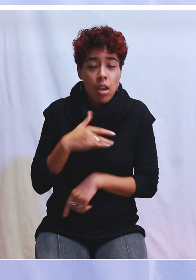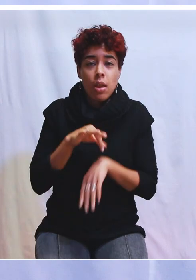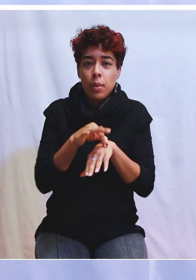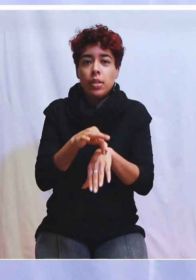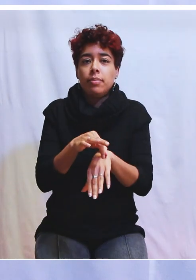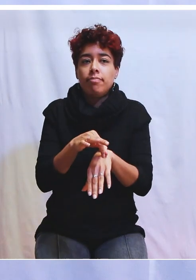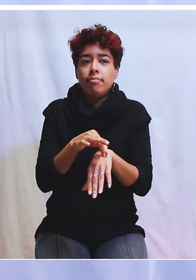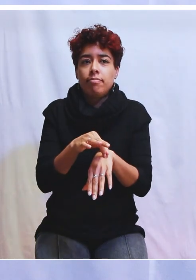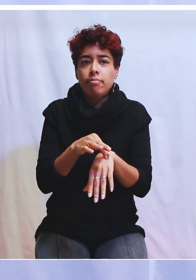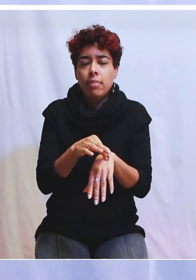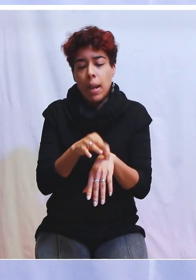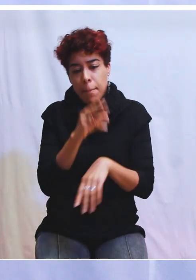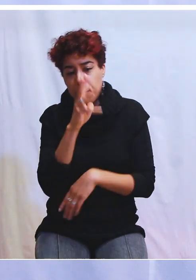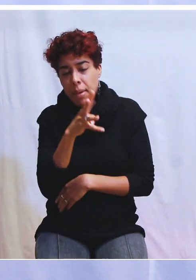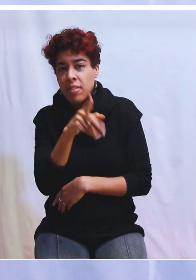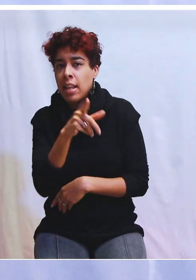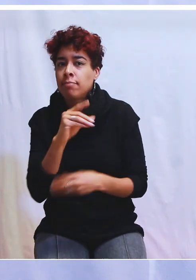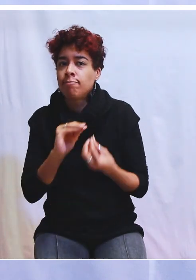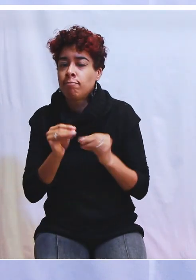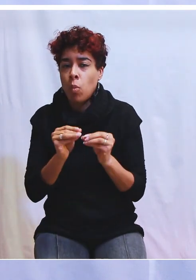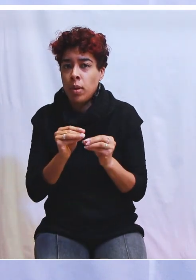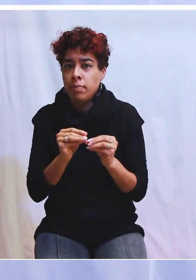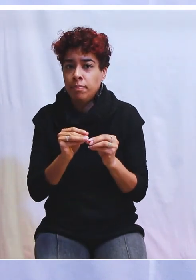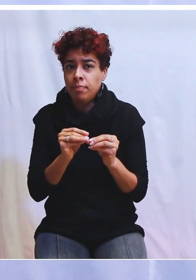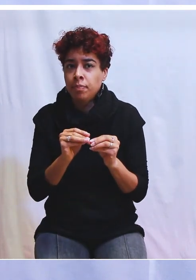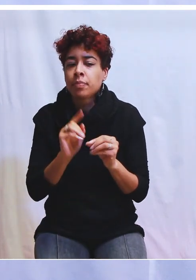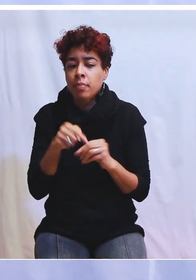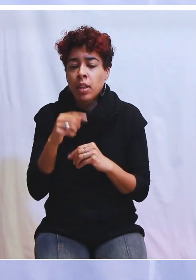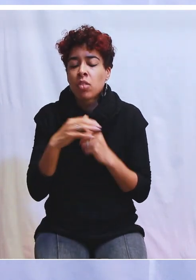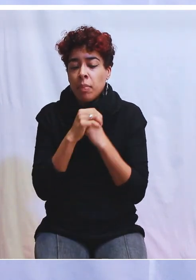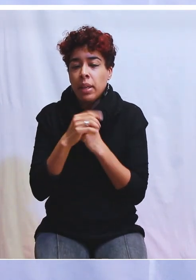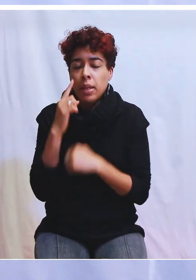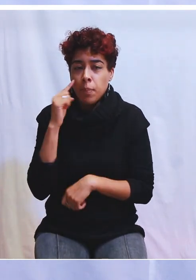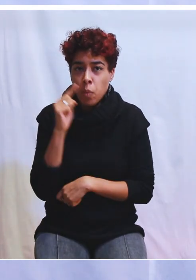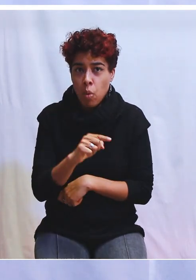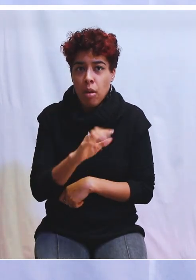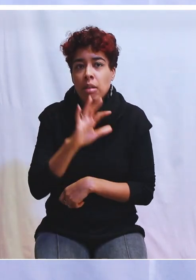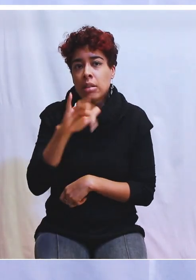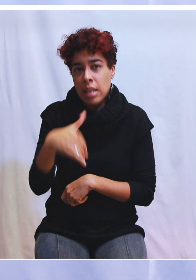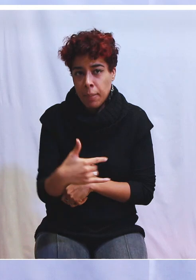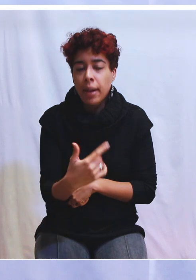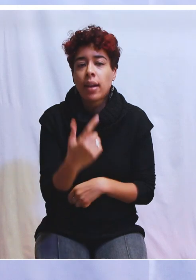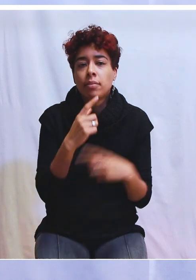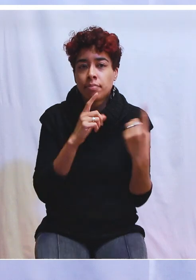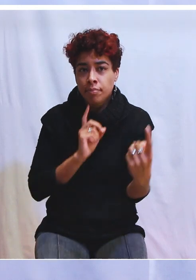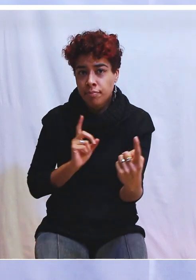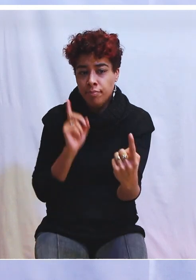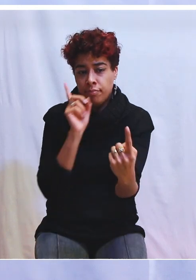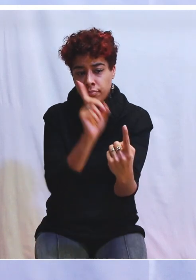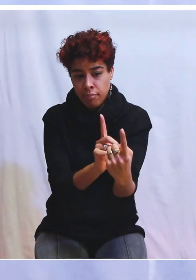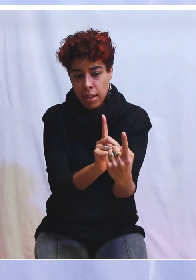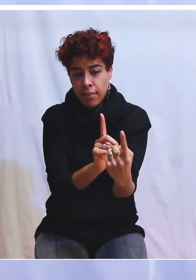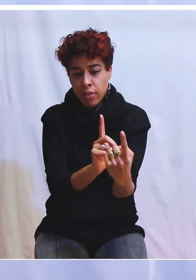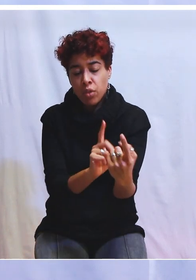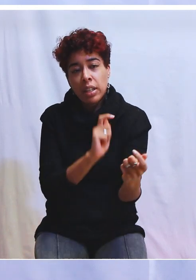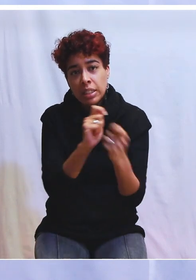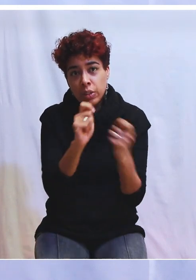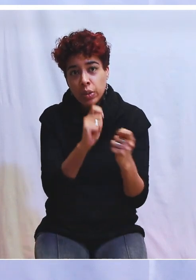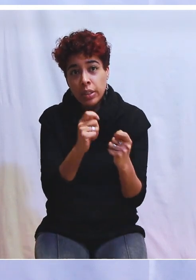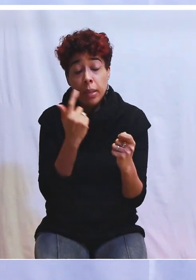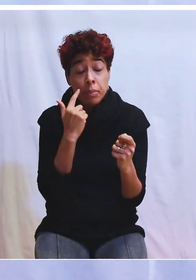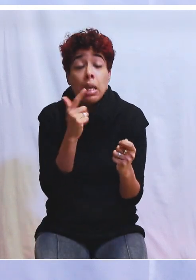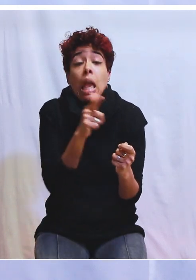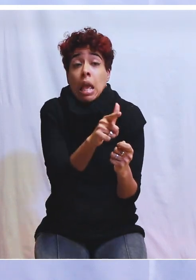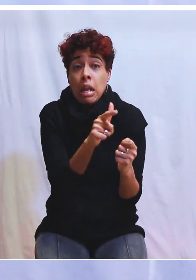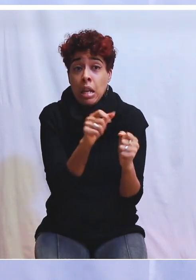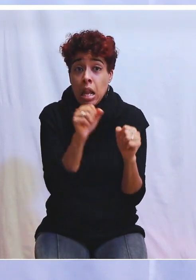dire je détecte qu'il y a un problème et je vais déjà prier pour la personne et puis je vais aller discuter avec elle. Si elle me permet d'entrer dans